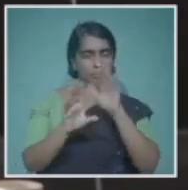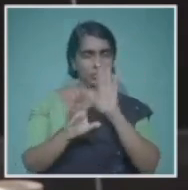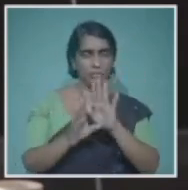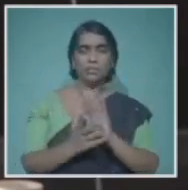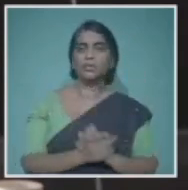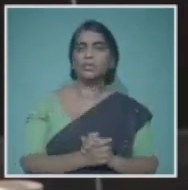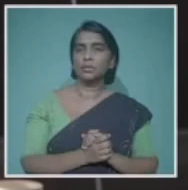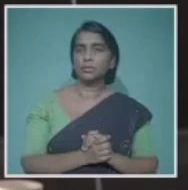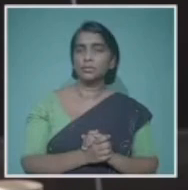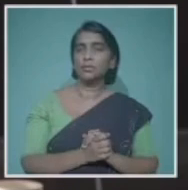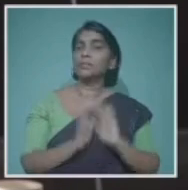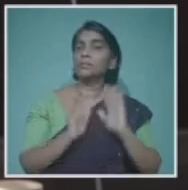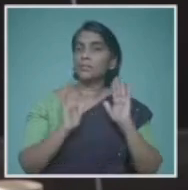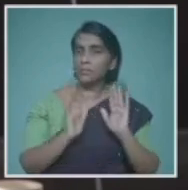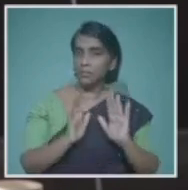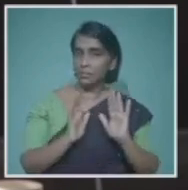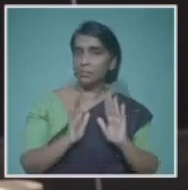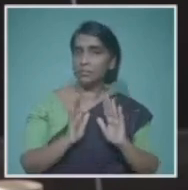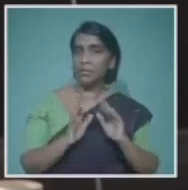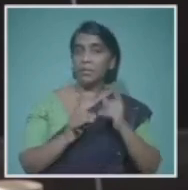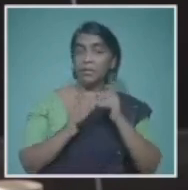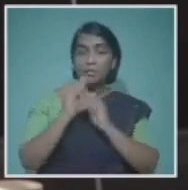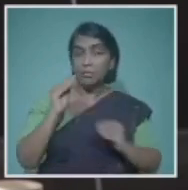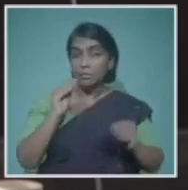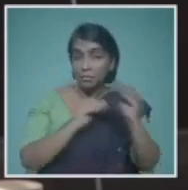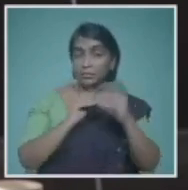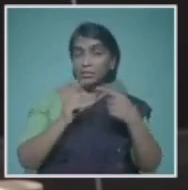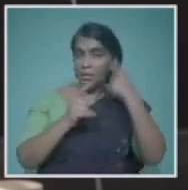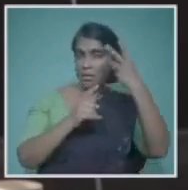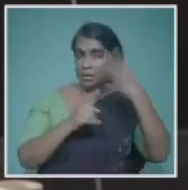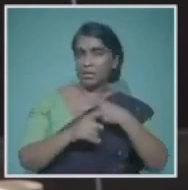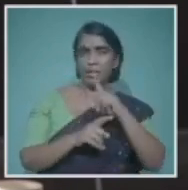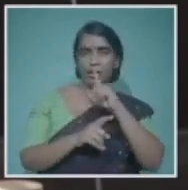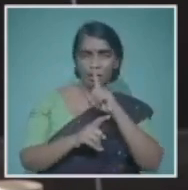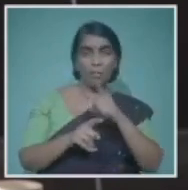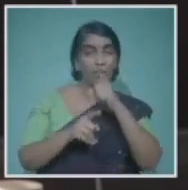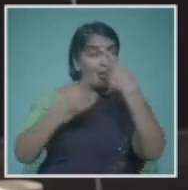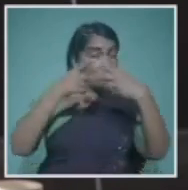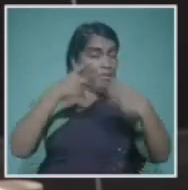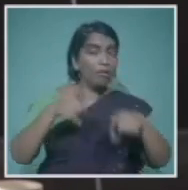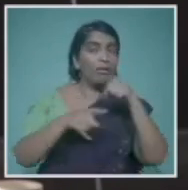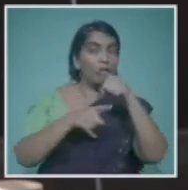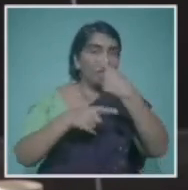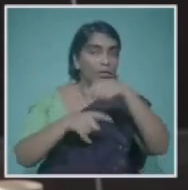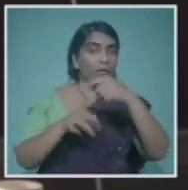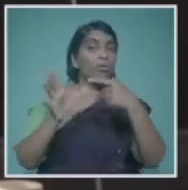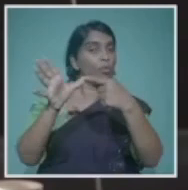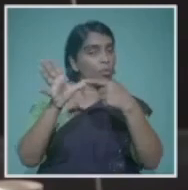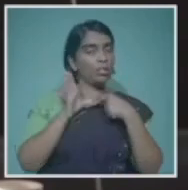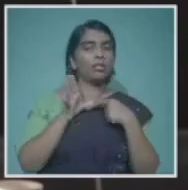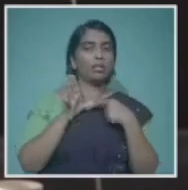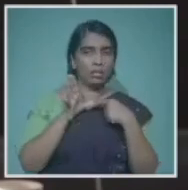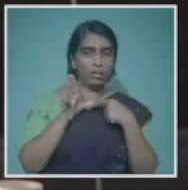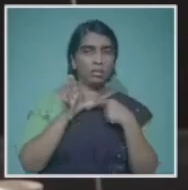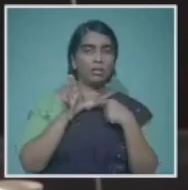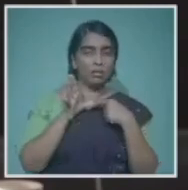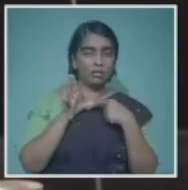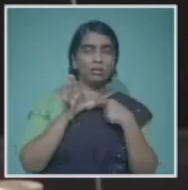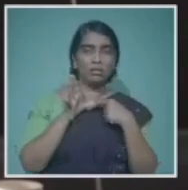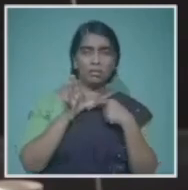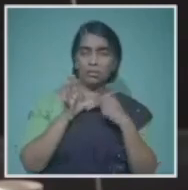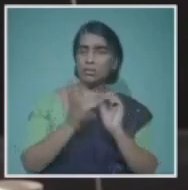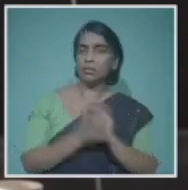නිසා. හැබැයි විකල්ප මං ඉදිරිපත් කරා. ඒ විකල්ප පිළිබඳව ඔයගොල්ලෝ උත්තරයක් දෙන්න.